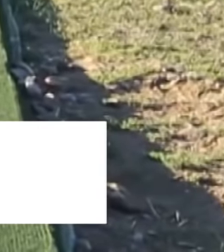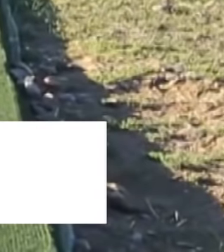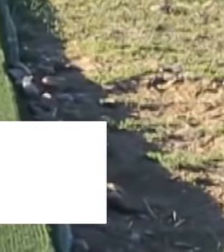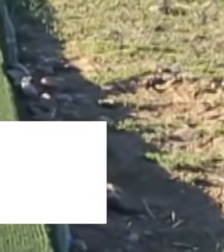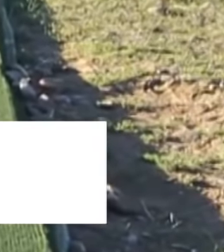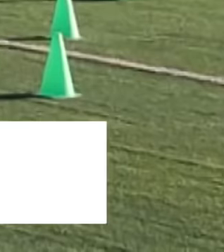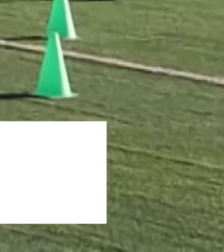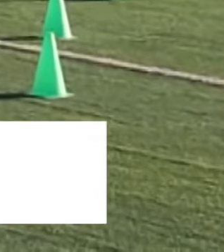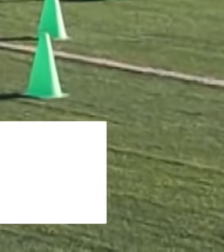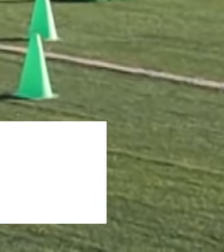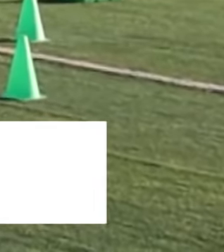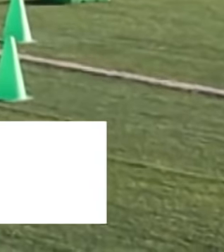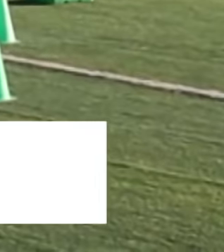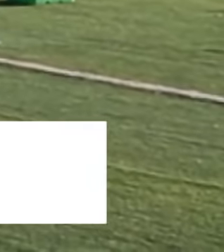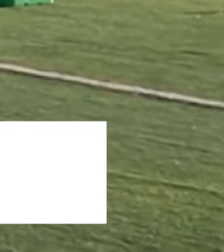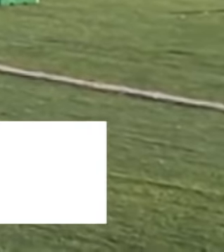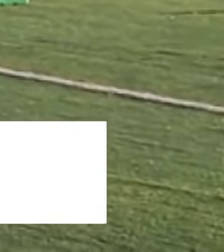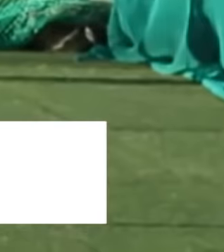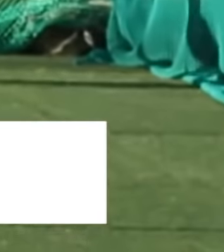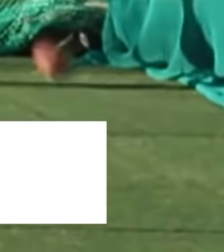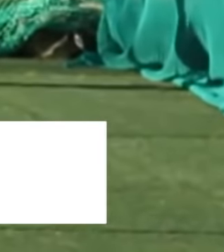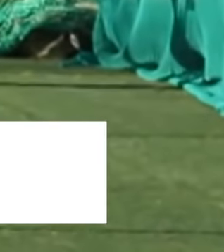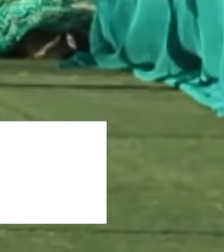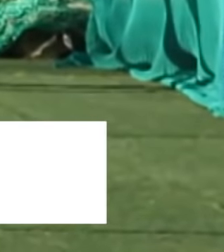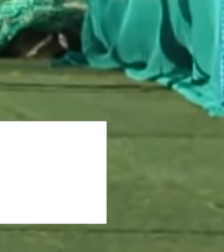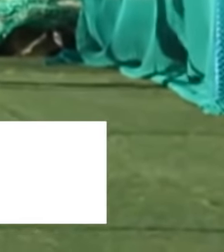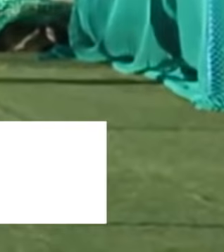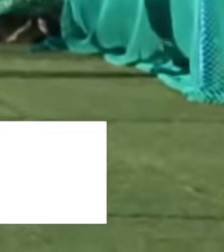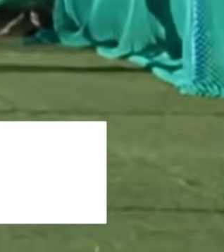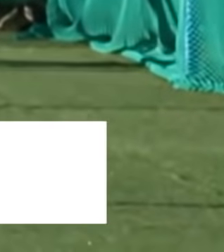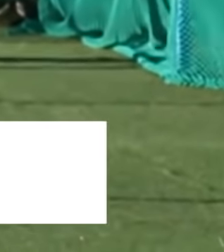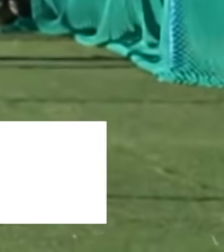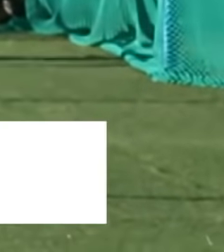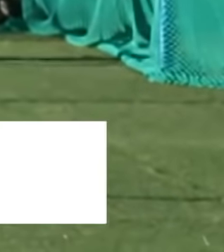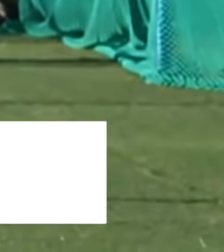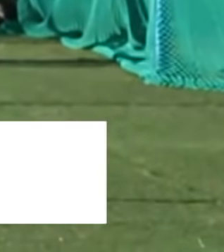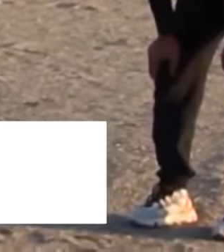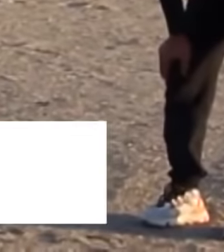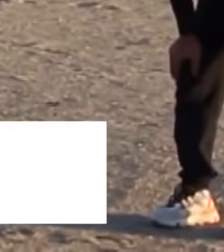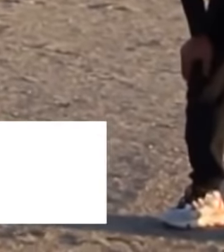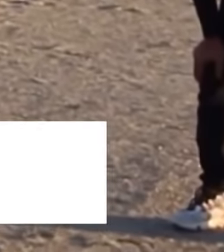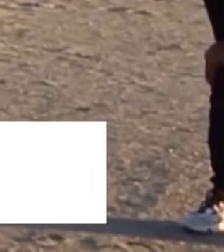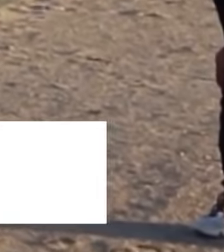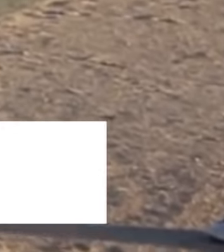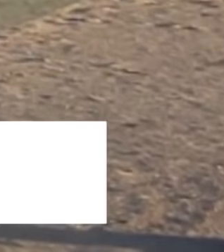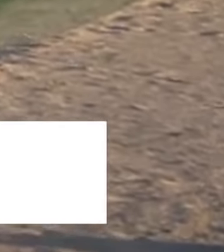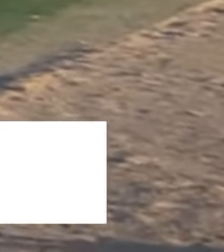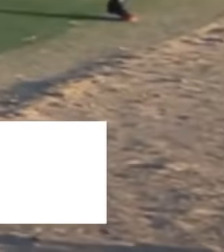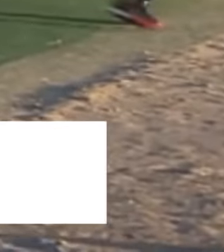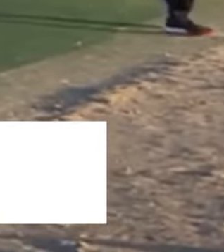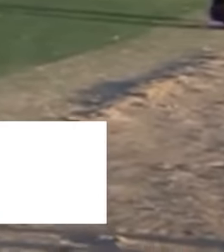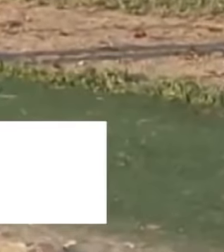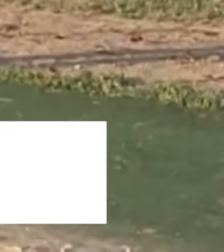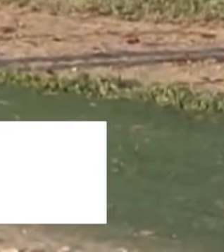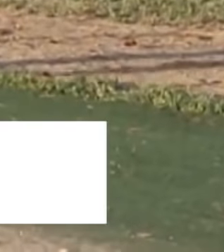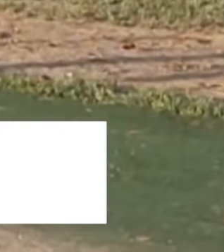харилцааны тухайд Австрали улсын шин өмнөд Уэс Мужийн Элавара крикетийн холбоотой хамтран ажиллахаар тохиролцооны хүрээнд энэхүү холбооноос